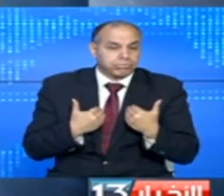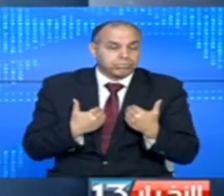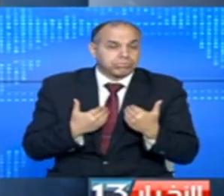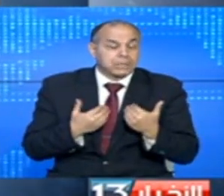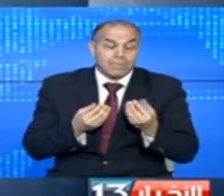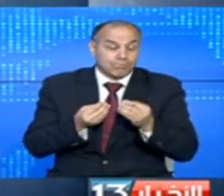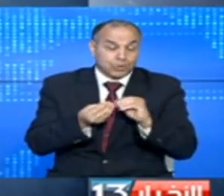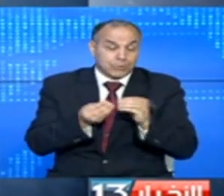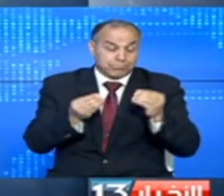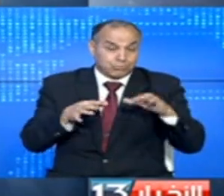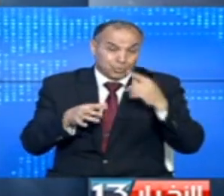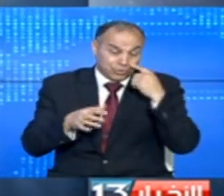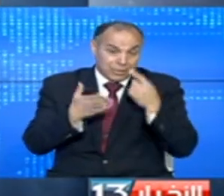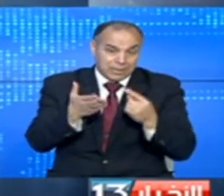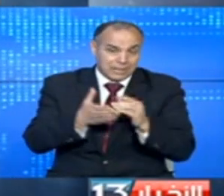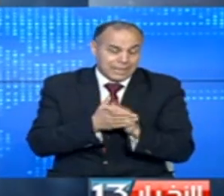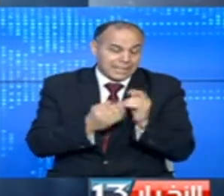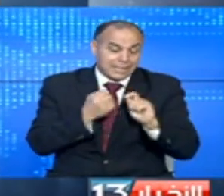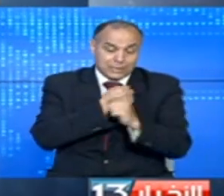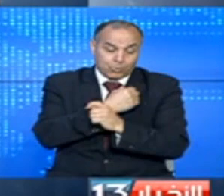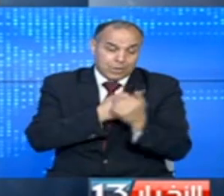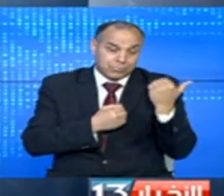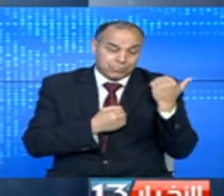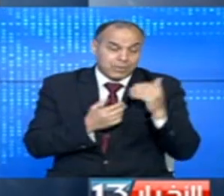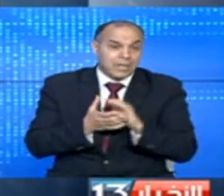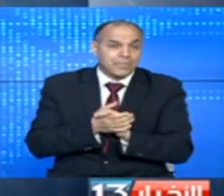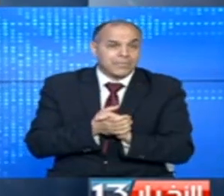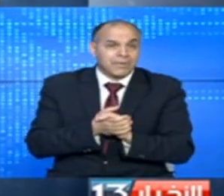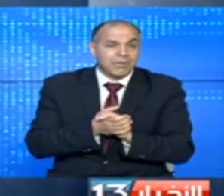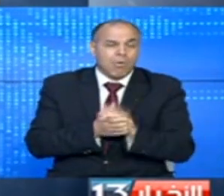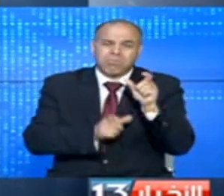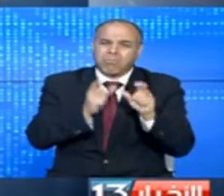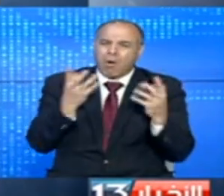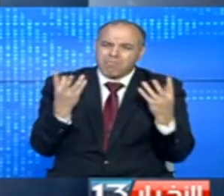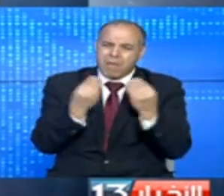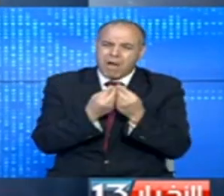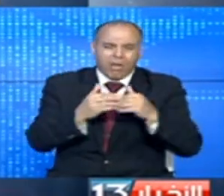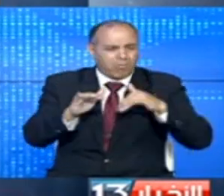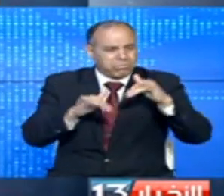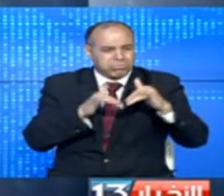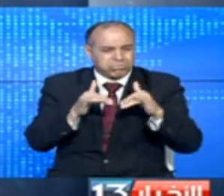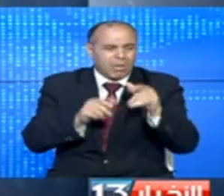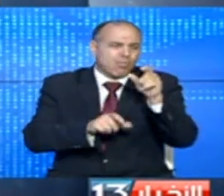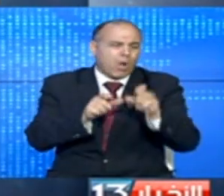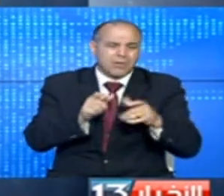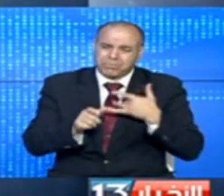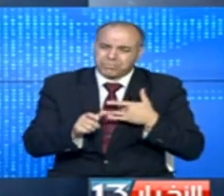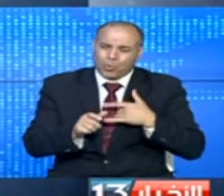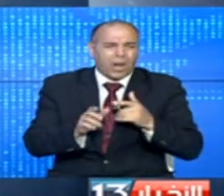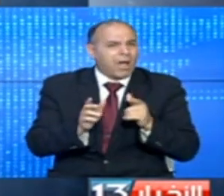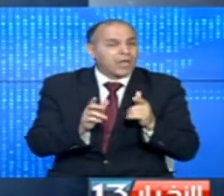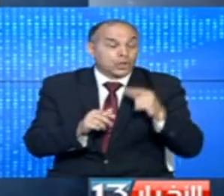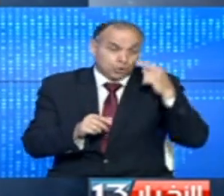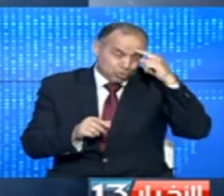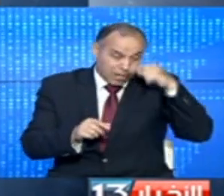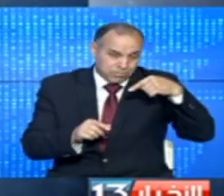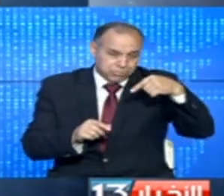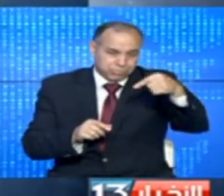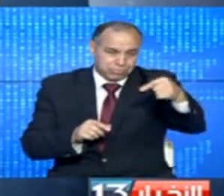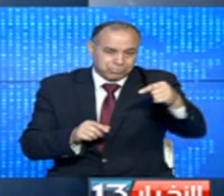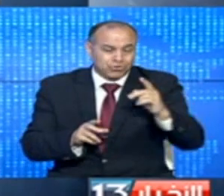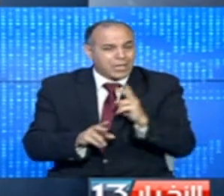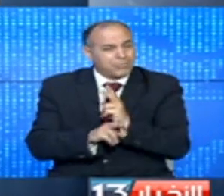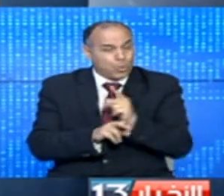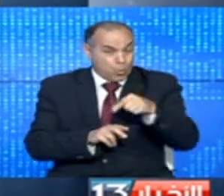الانتكاسه اللي شفناها الاسبوع الفارط بالتجمعات نتاع المواطنين، ان شاء الله في الايامات هذوما نتاع